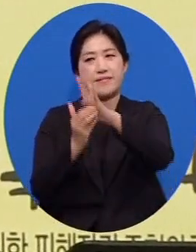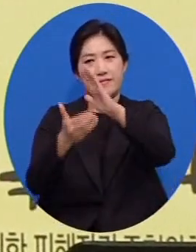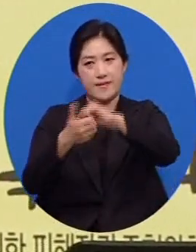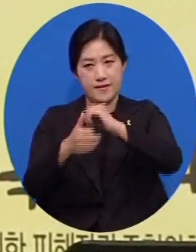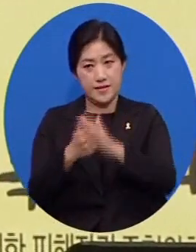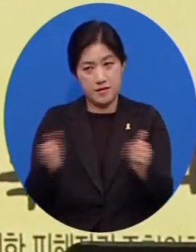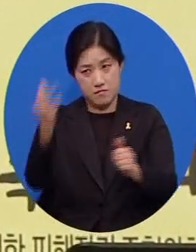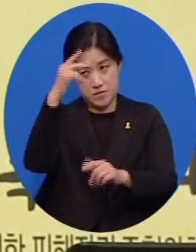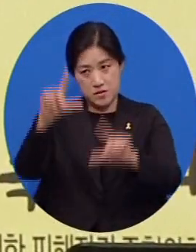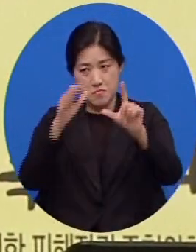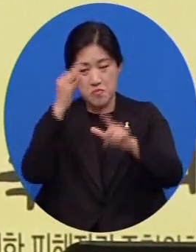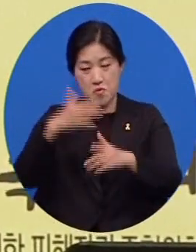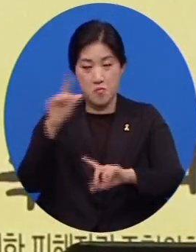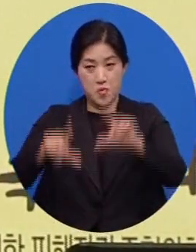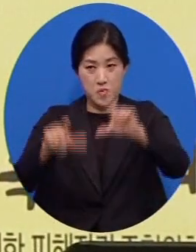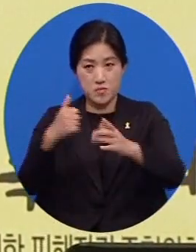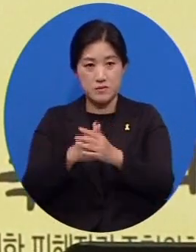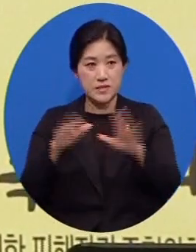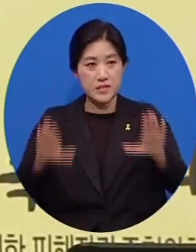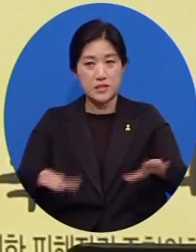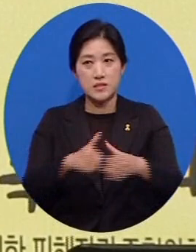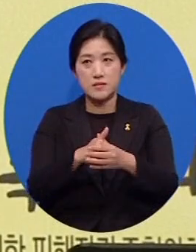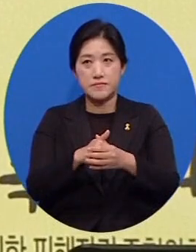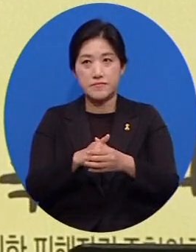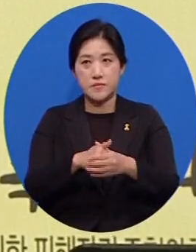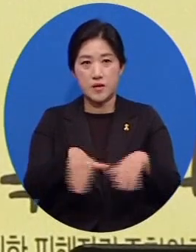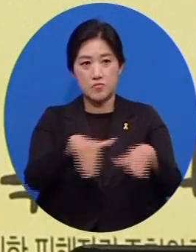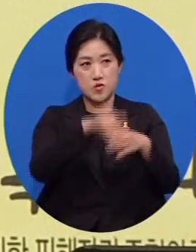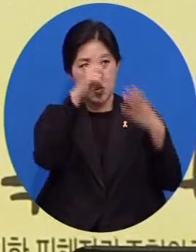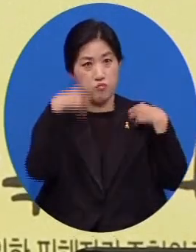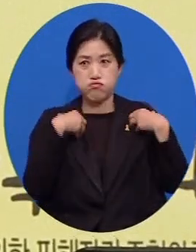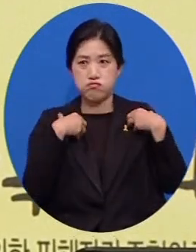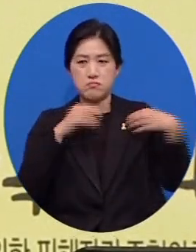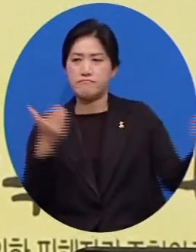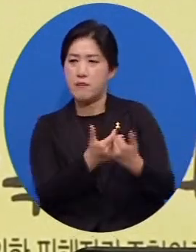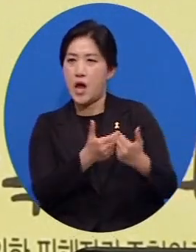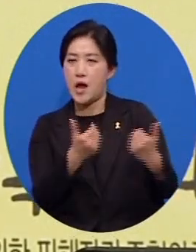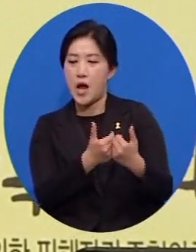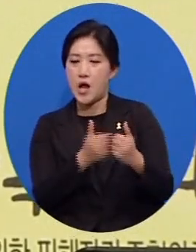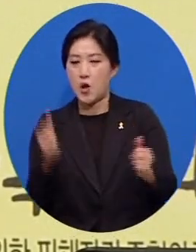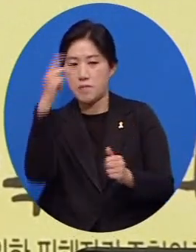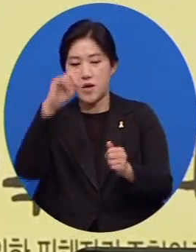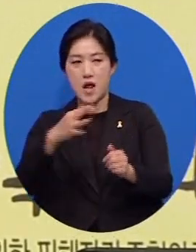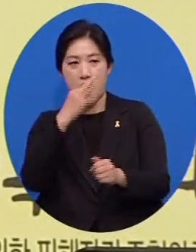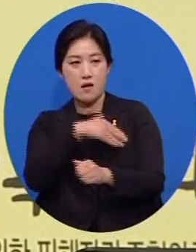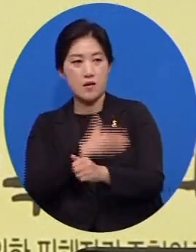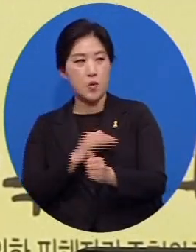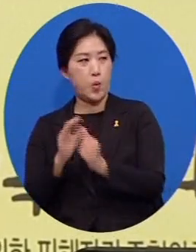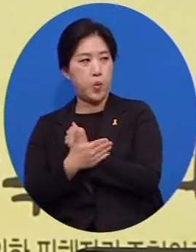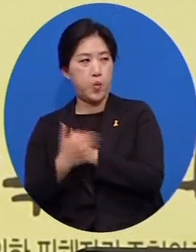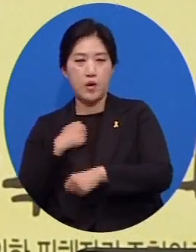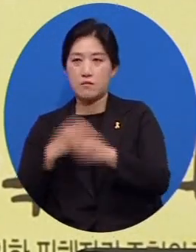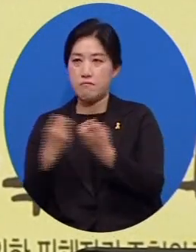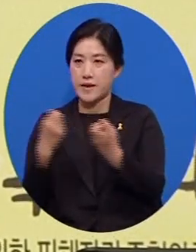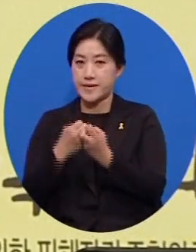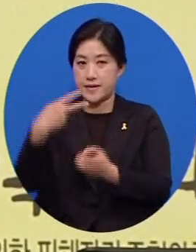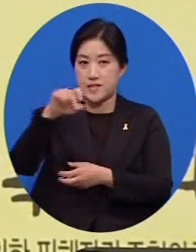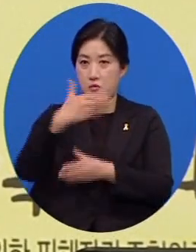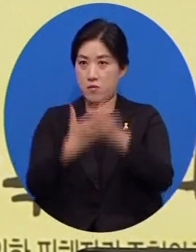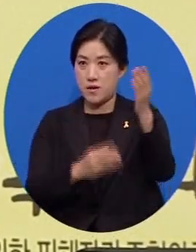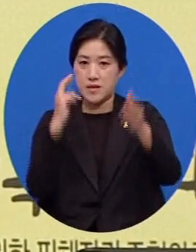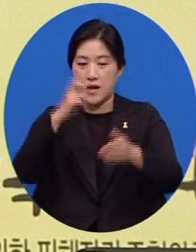검찰이 보여준 모습은 현 정부와의 대립 속에서 검찰 기득권 지키기의 일환으로 세월호